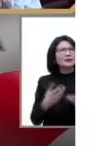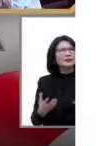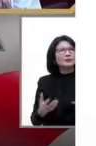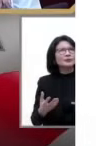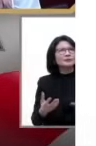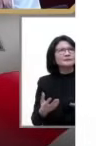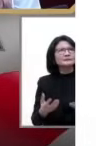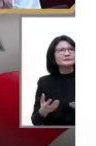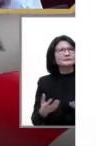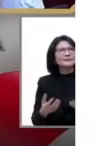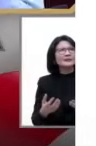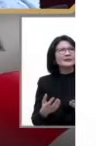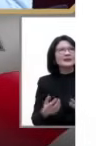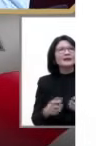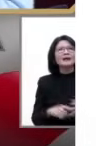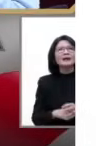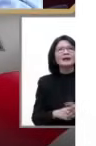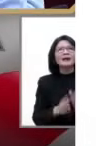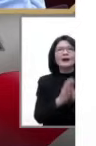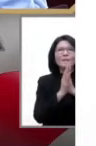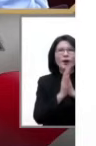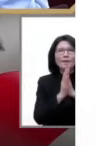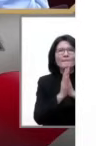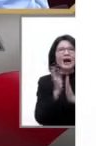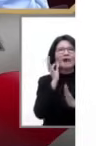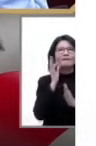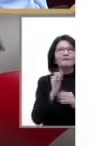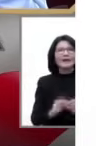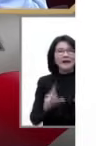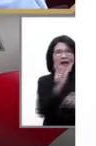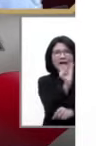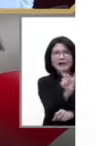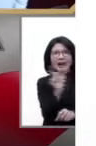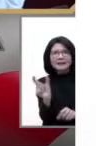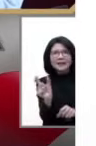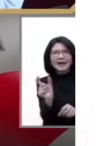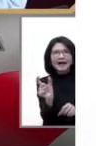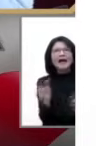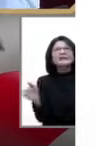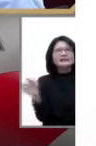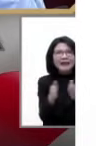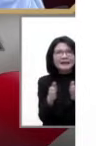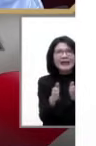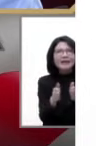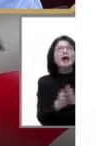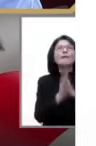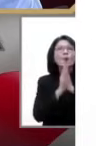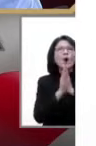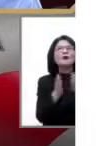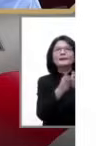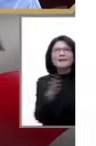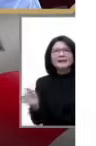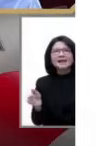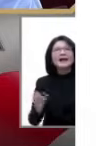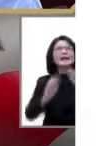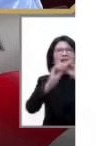inflation kemudian eh disatukan atau di cek apa omongan Pak Mahfud